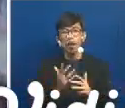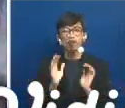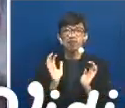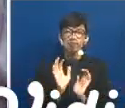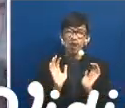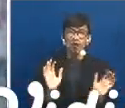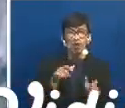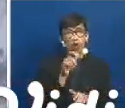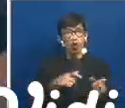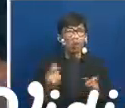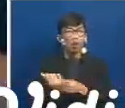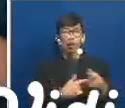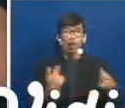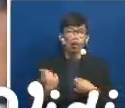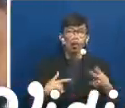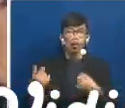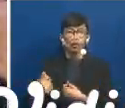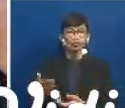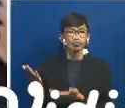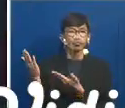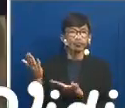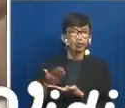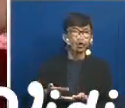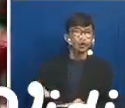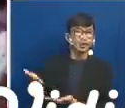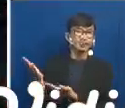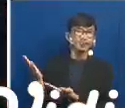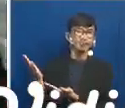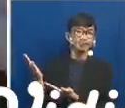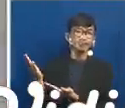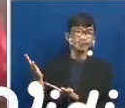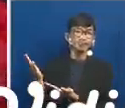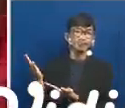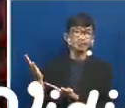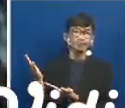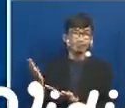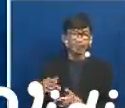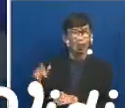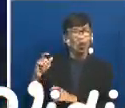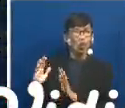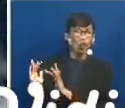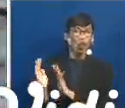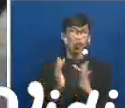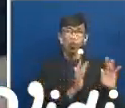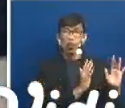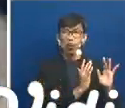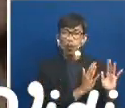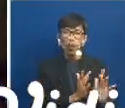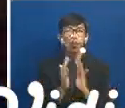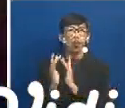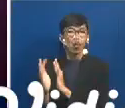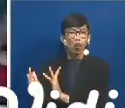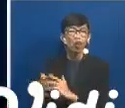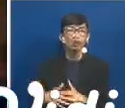Mungkin kamera bisa menunjukkan kondisi Pasar Tanah Abang saat ini. Ini ramai sekali dipadati oleh para pembeli yang akan berbelanja kebutuhan Ramadan. Memang